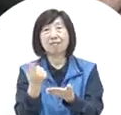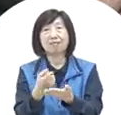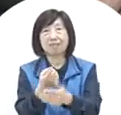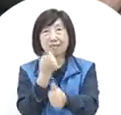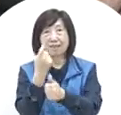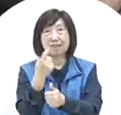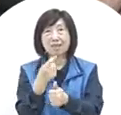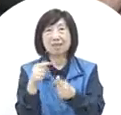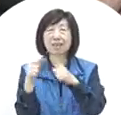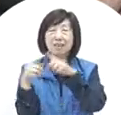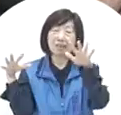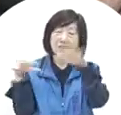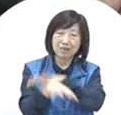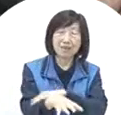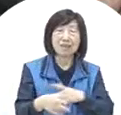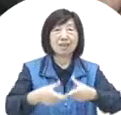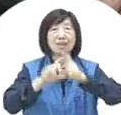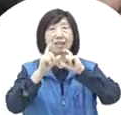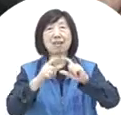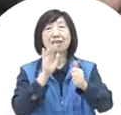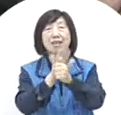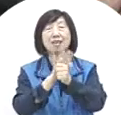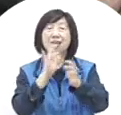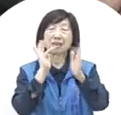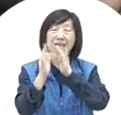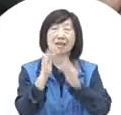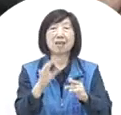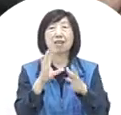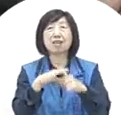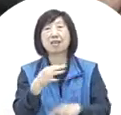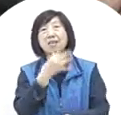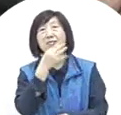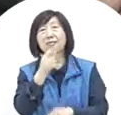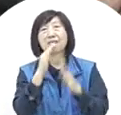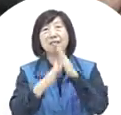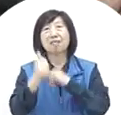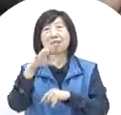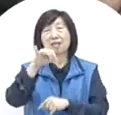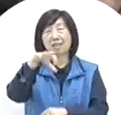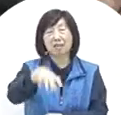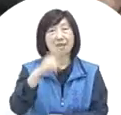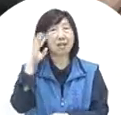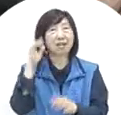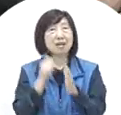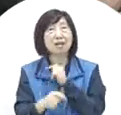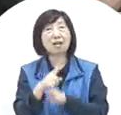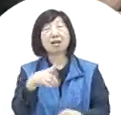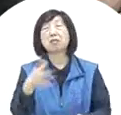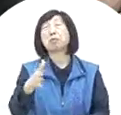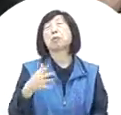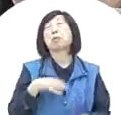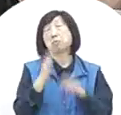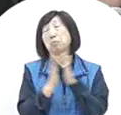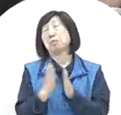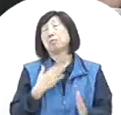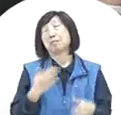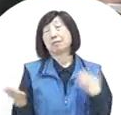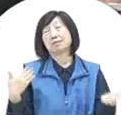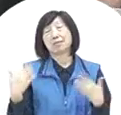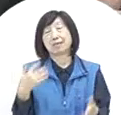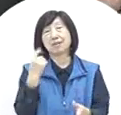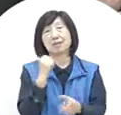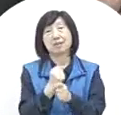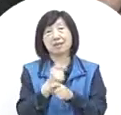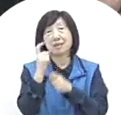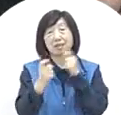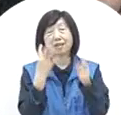进驻，人口回流来繁荣地方。我怕这个市长比较不了解地方创生的意义，所以 我来解释给你。只会不了解，我做了十几年了， 哦，做了十几年， 每天都在